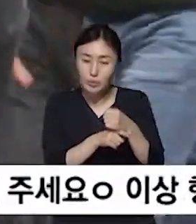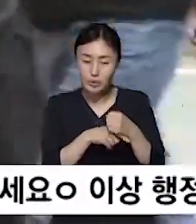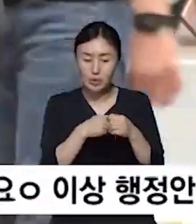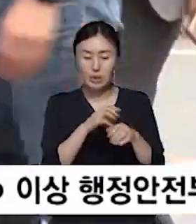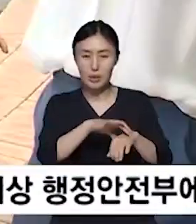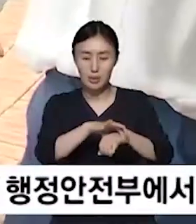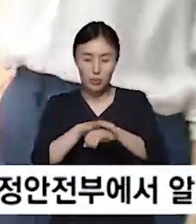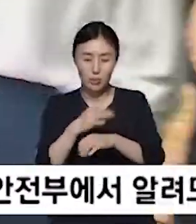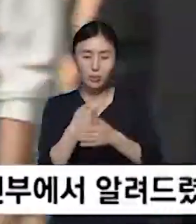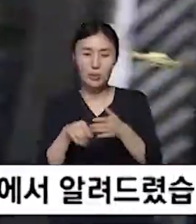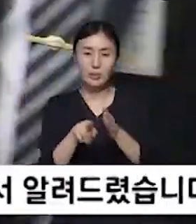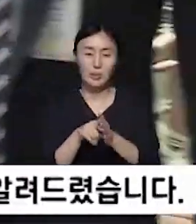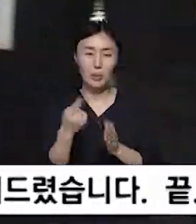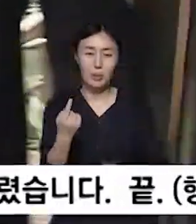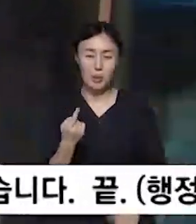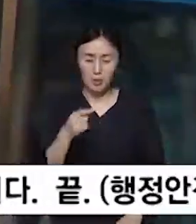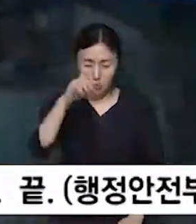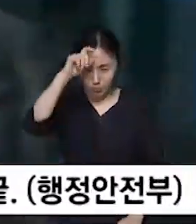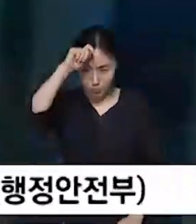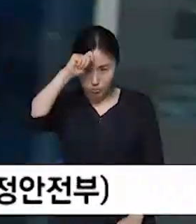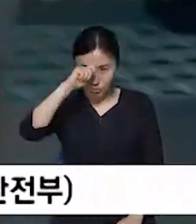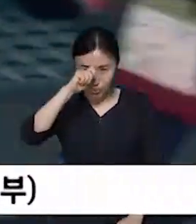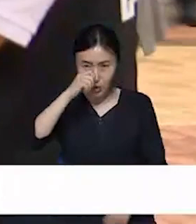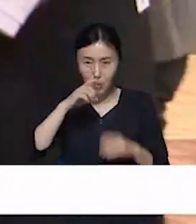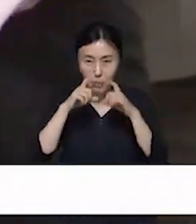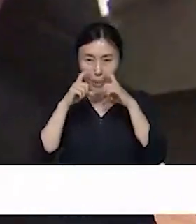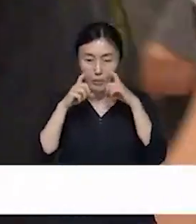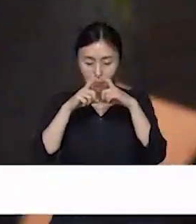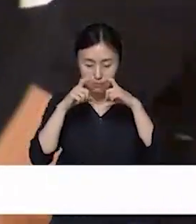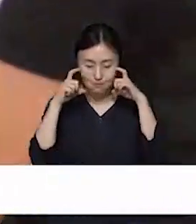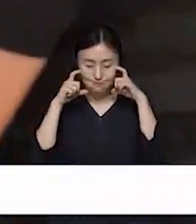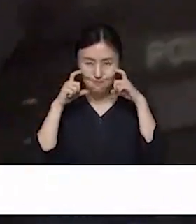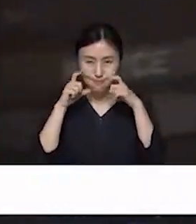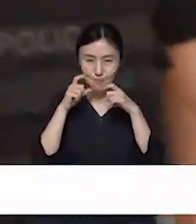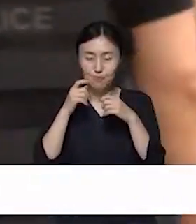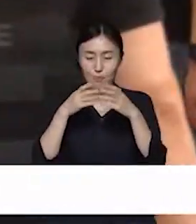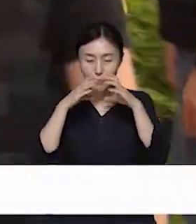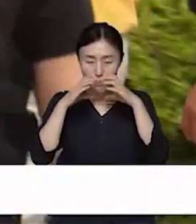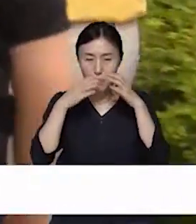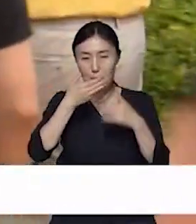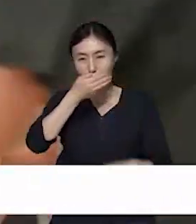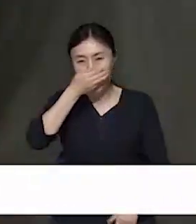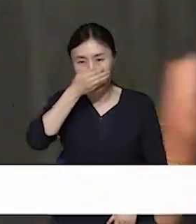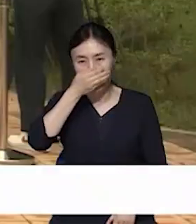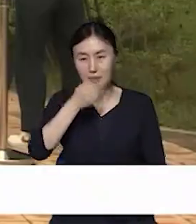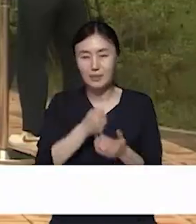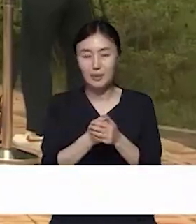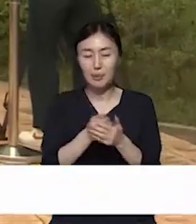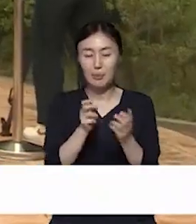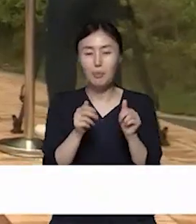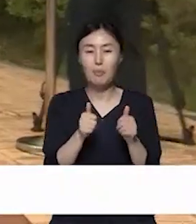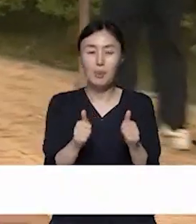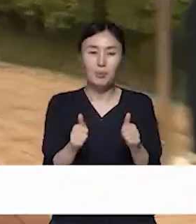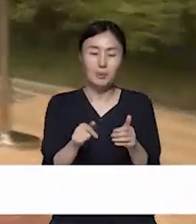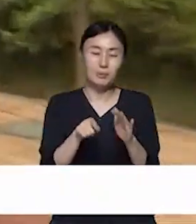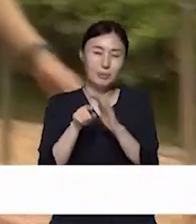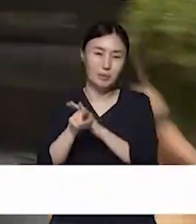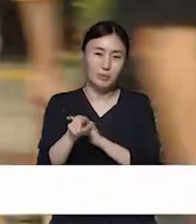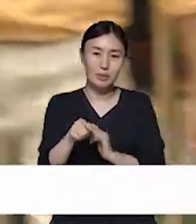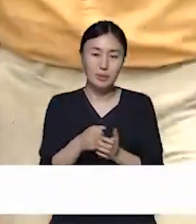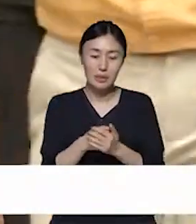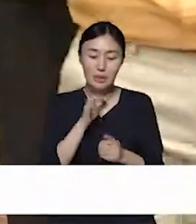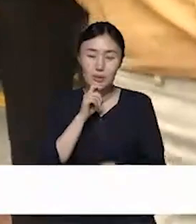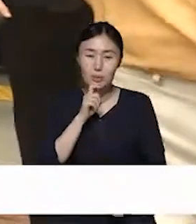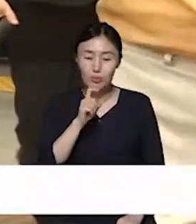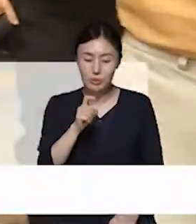출석했습니다. 모자를 깊게 눌러쓰고 마스크로 얼굴을 가린 채 법정으로 향했습니다. 불과 10여 분 만에